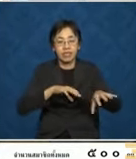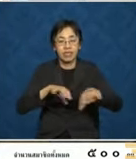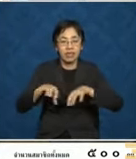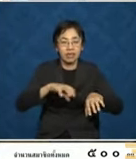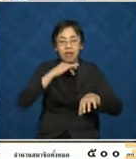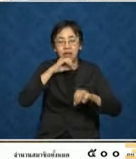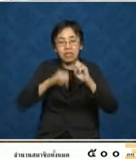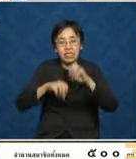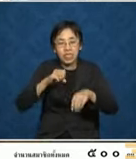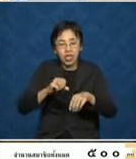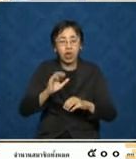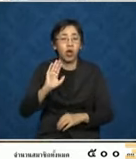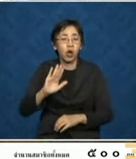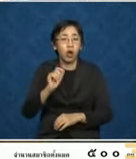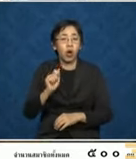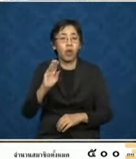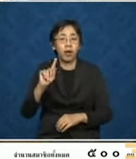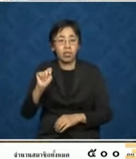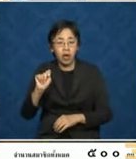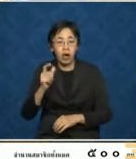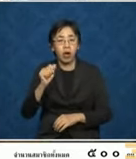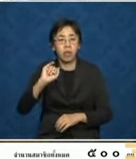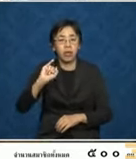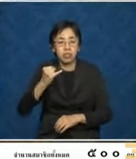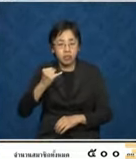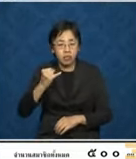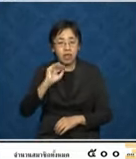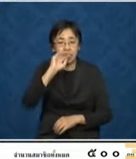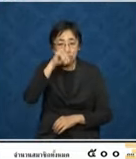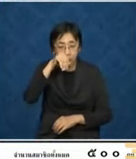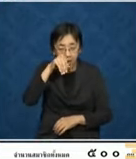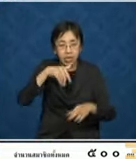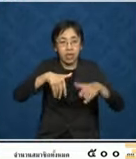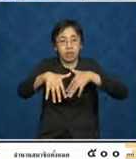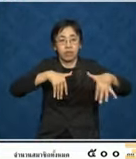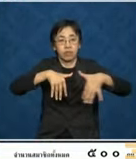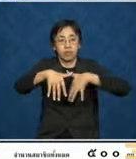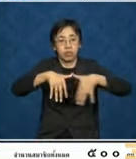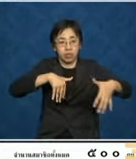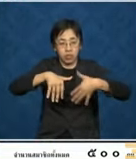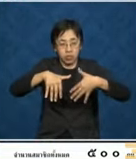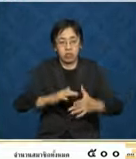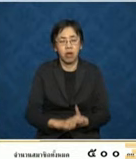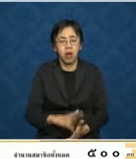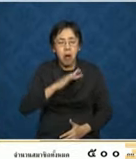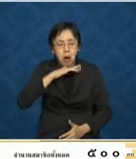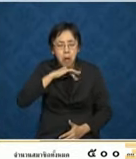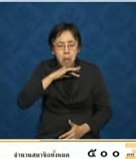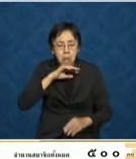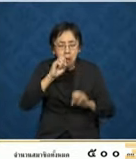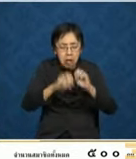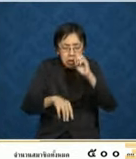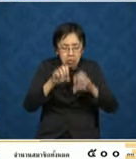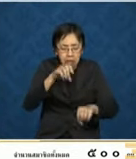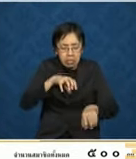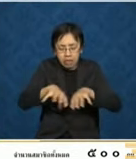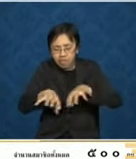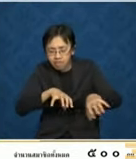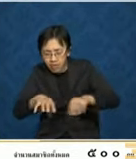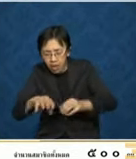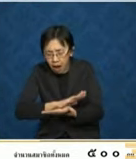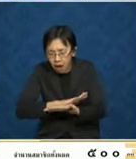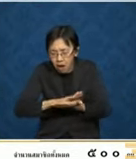ะขององค์กรปกครองส่วนท้องถิ่นและชุมชนด้วยค่ะเนื่องจากปัญหาการจัดการขยะเป็นปัญหาที่ประช